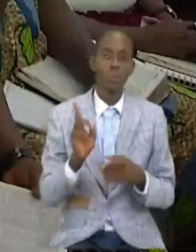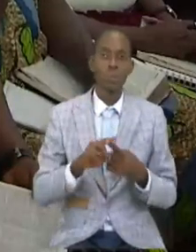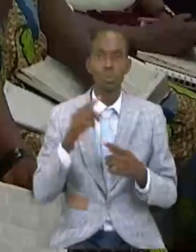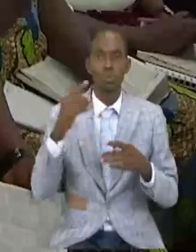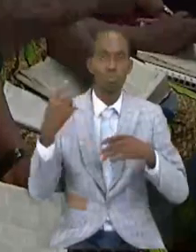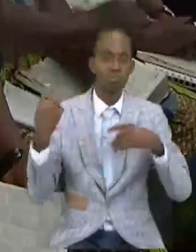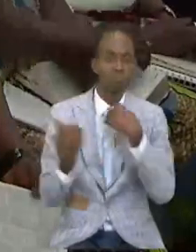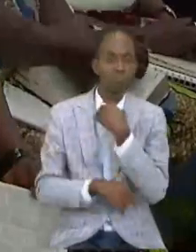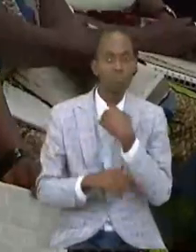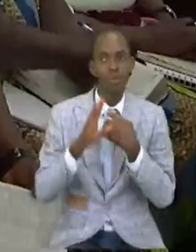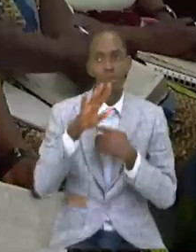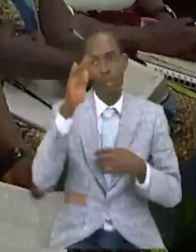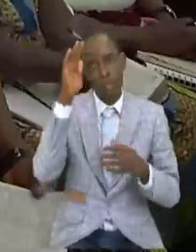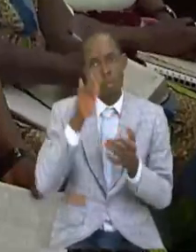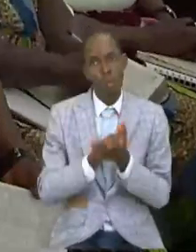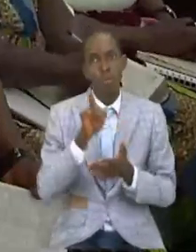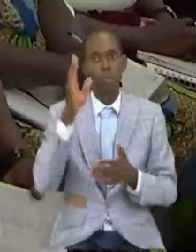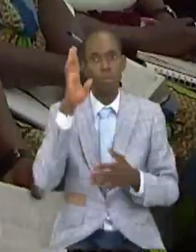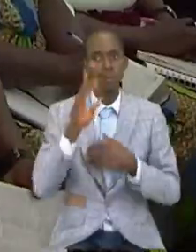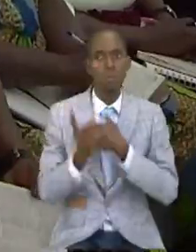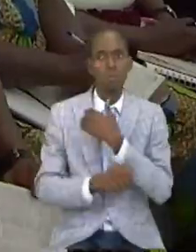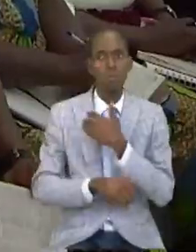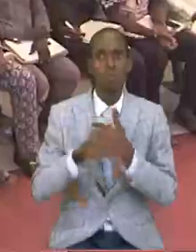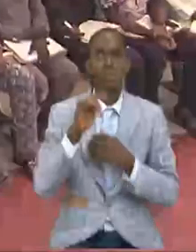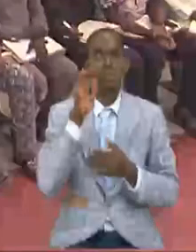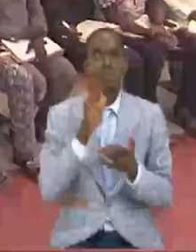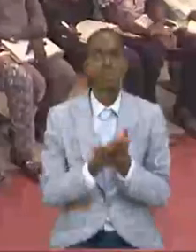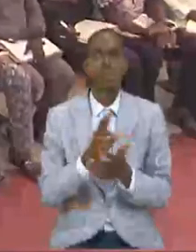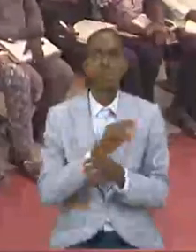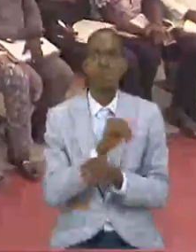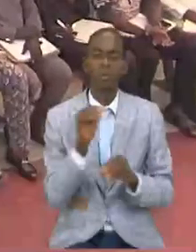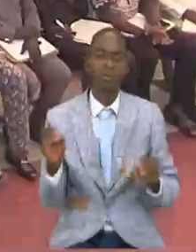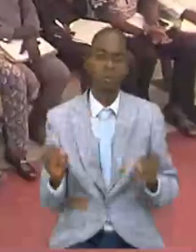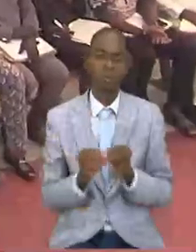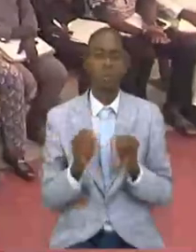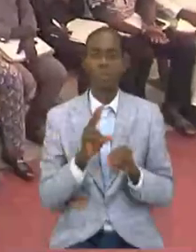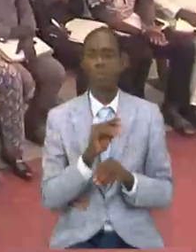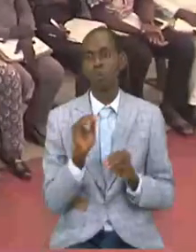femme, tu ne vas plus la battre. Pourrais entendre votre amen?